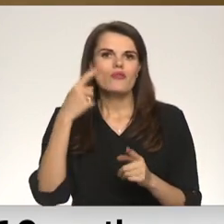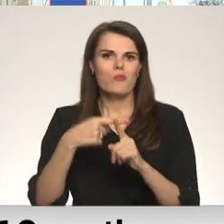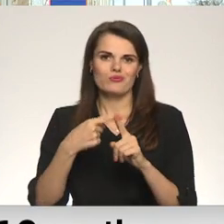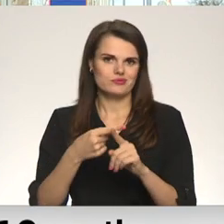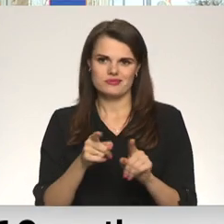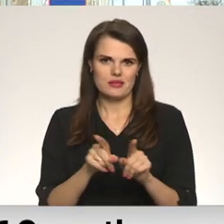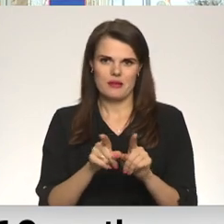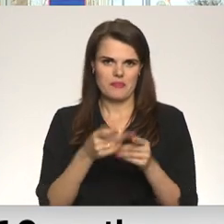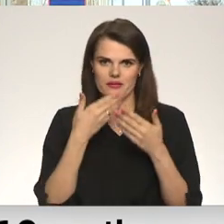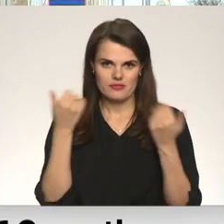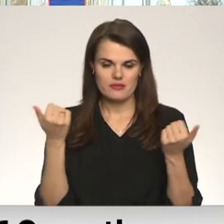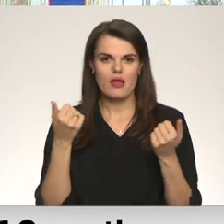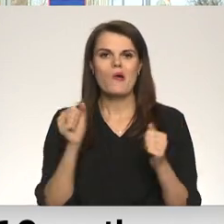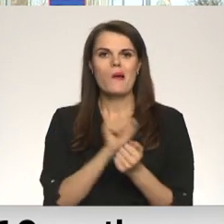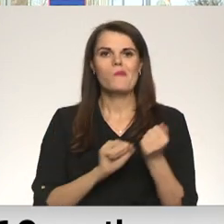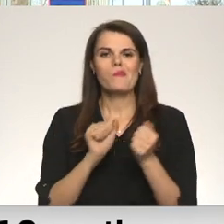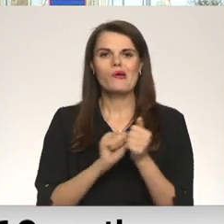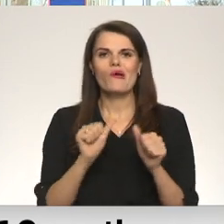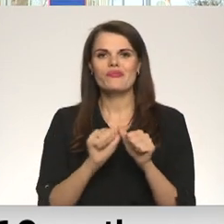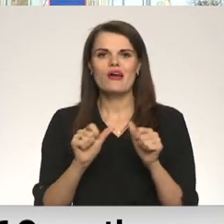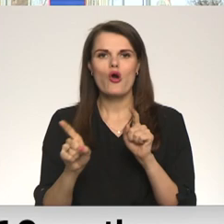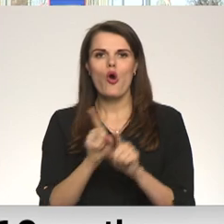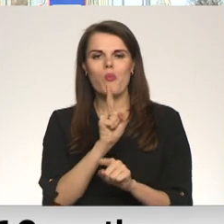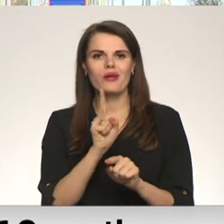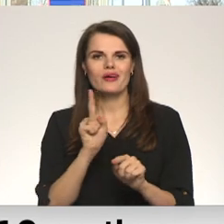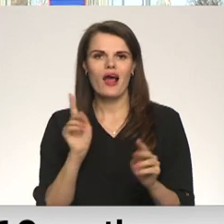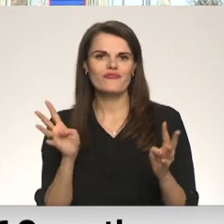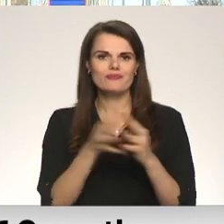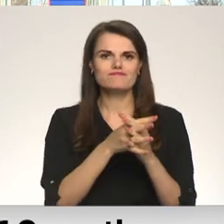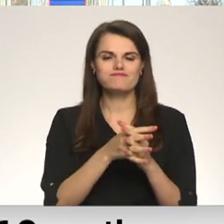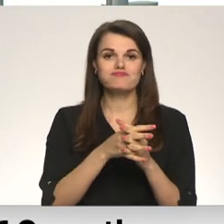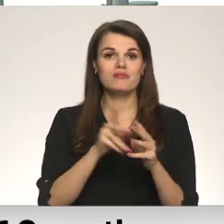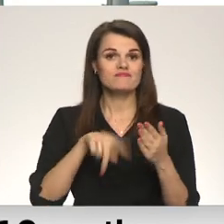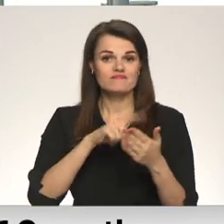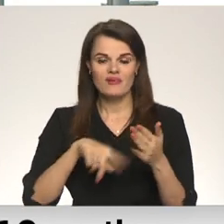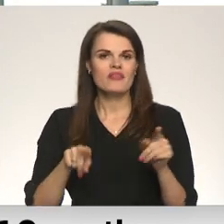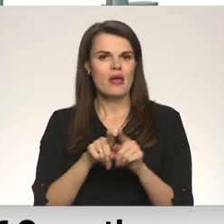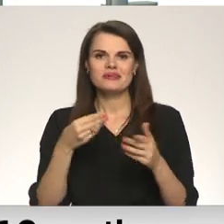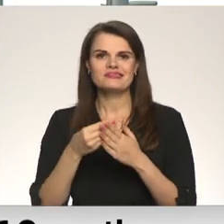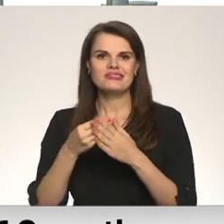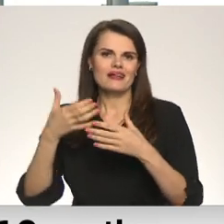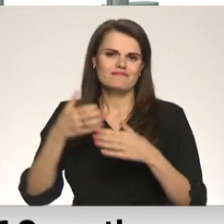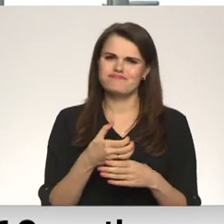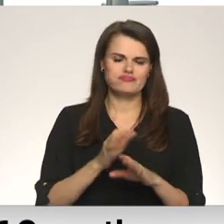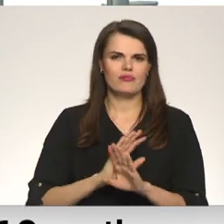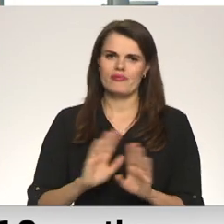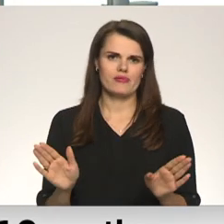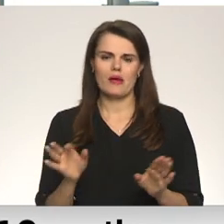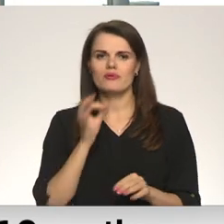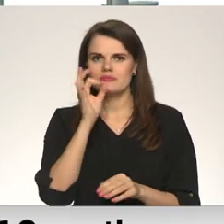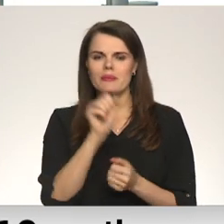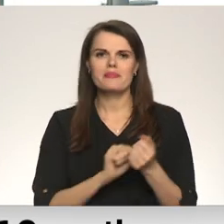nekas. Biodegvielas obligātā pieaukuma atcelšana būtiski nesamazinātu degvielas cenu, norāda arī Latvijas biodegvielu